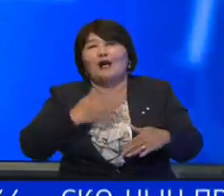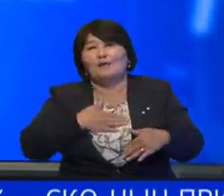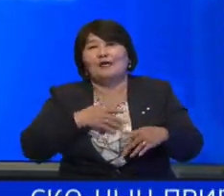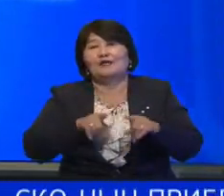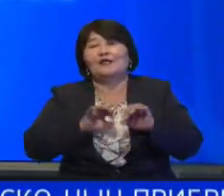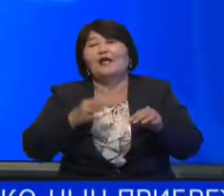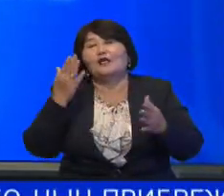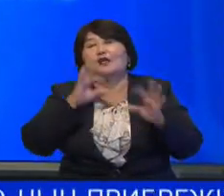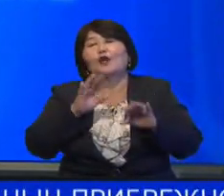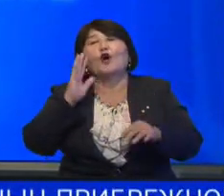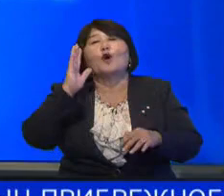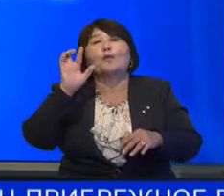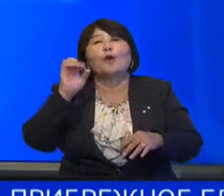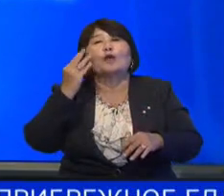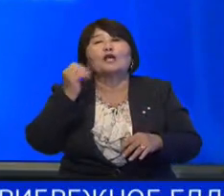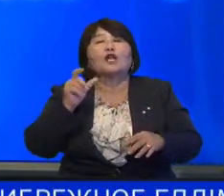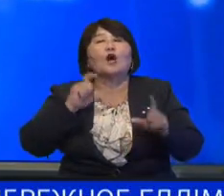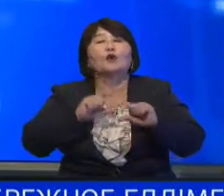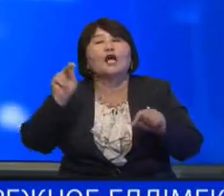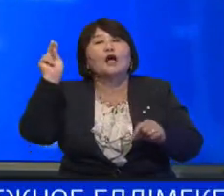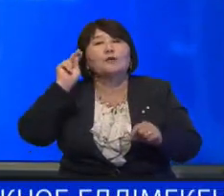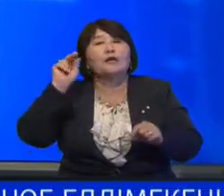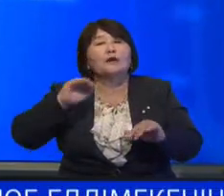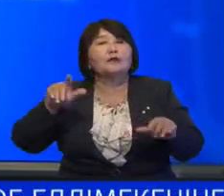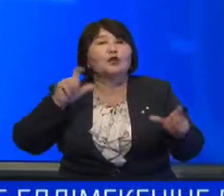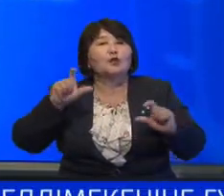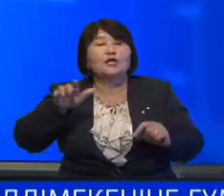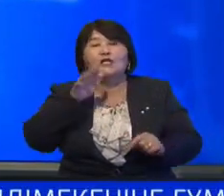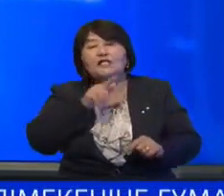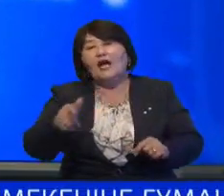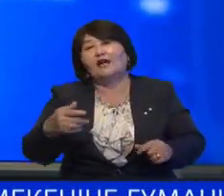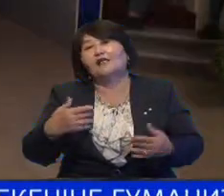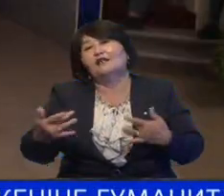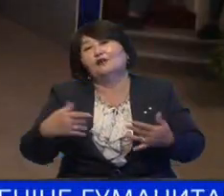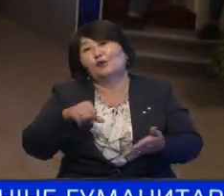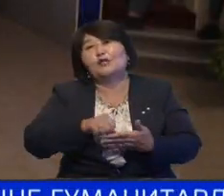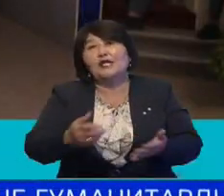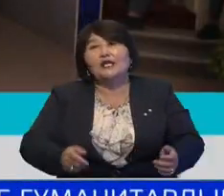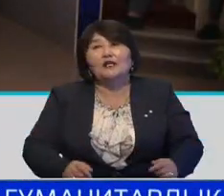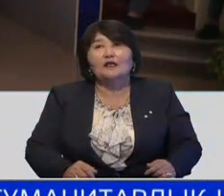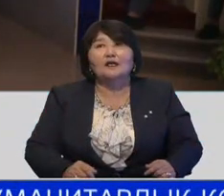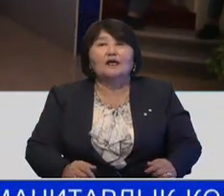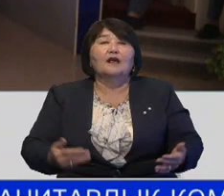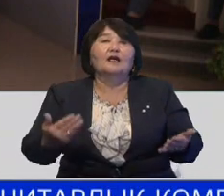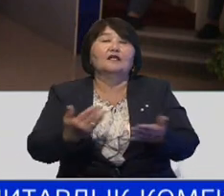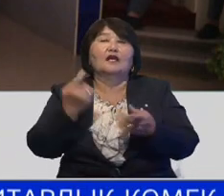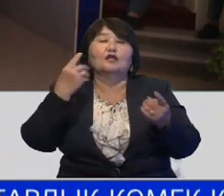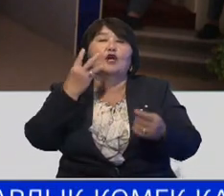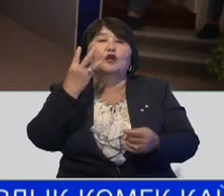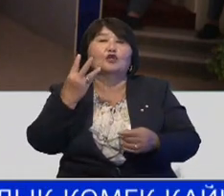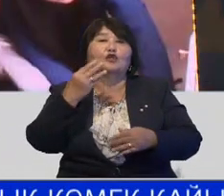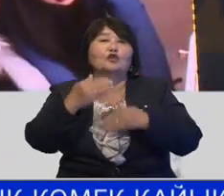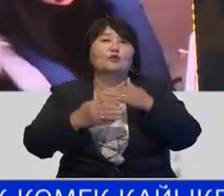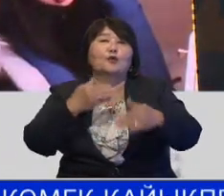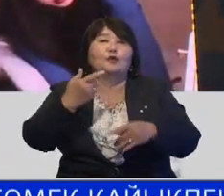Сондай ақ телехикаяда Болашақ университетіндегі білім алушылардың студенттік шағы суреттелген. Жаңа туынды үш бөлімнен